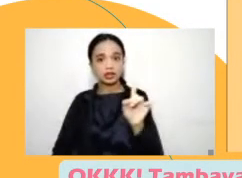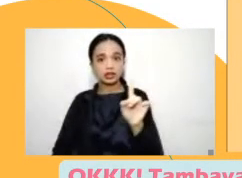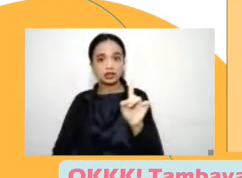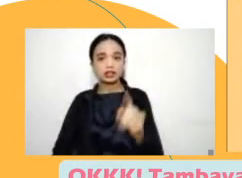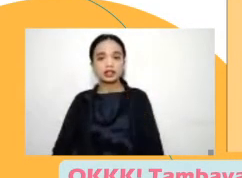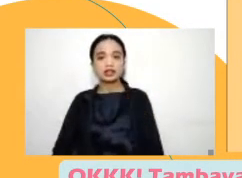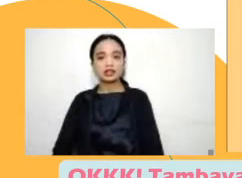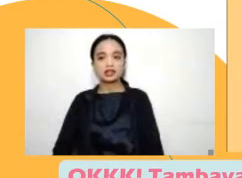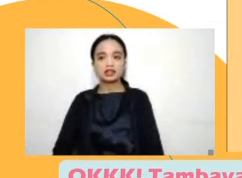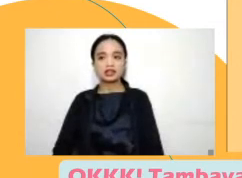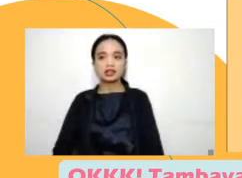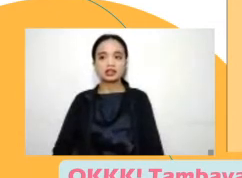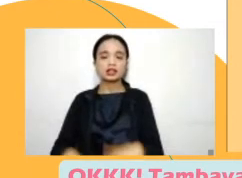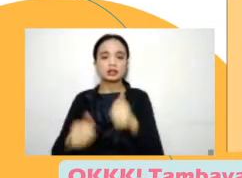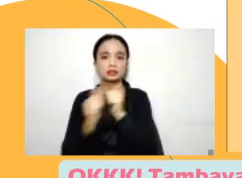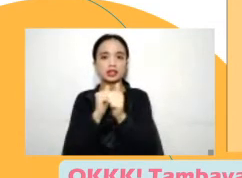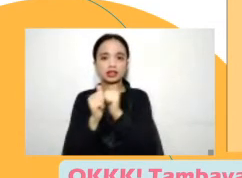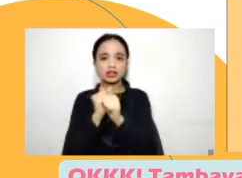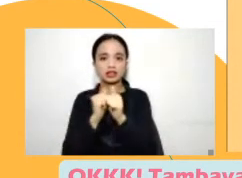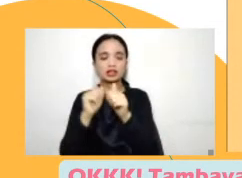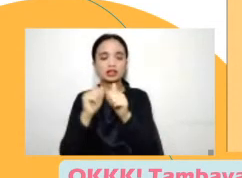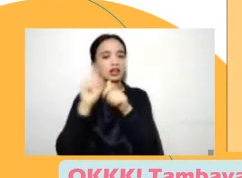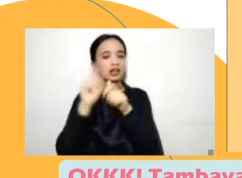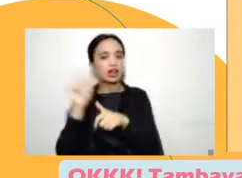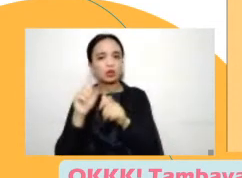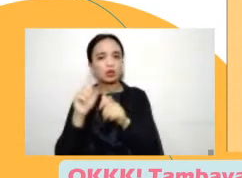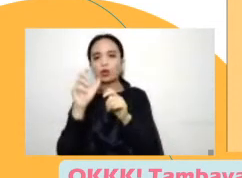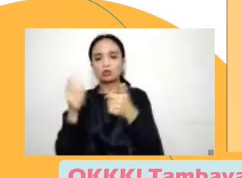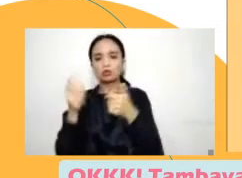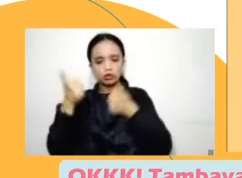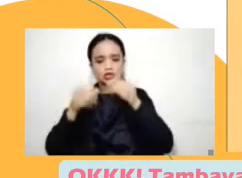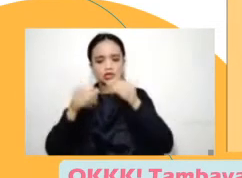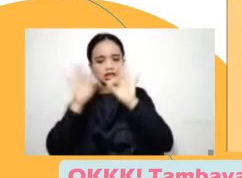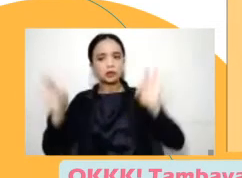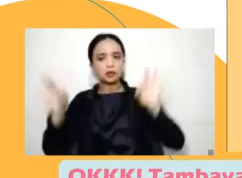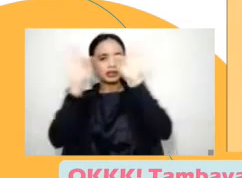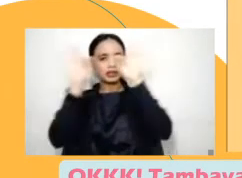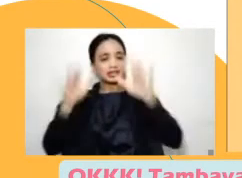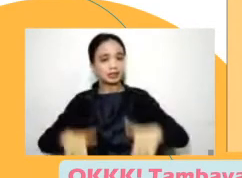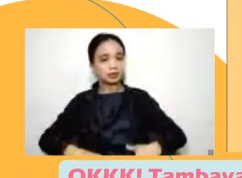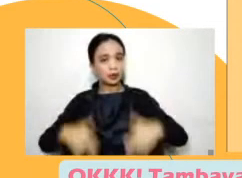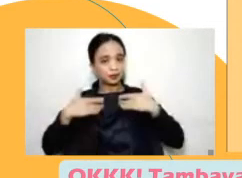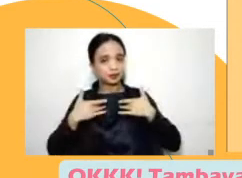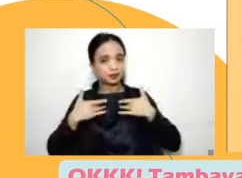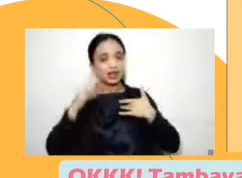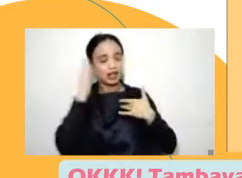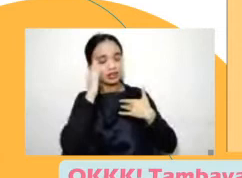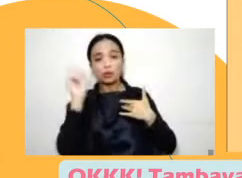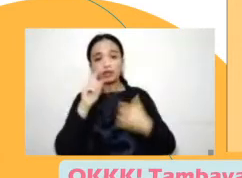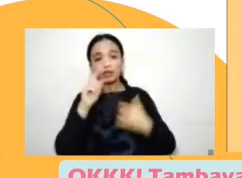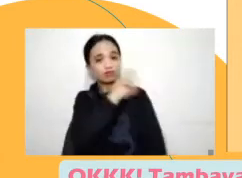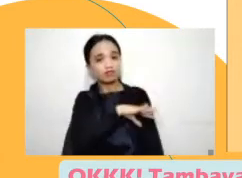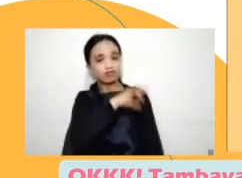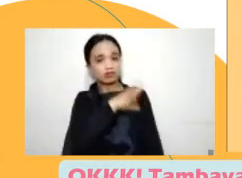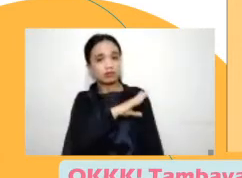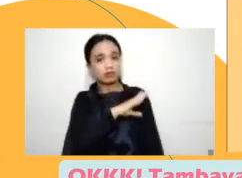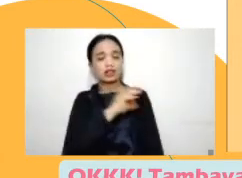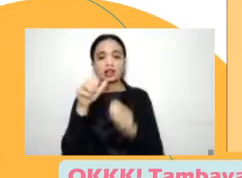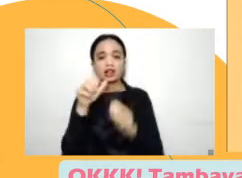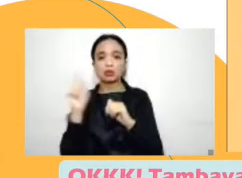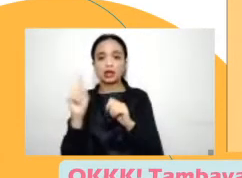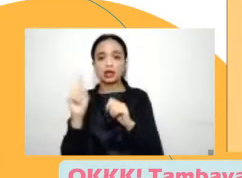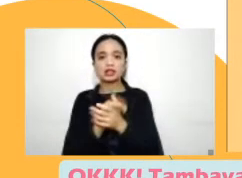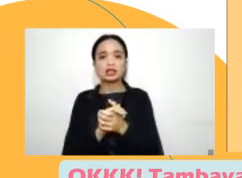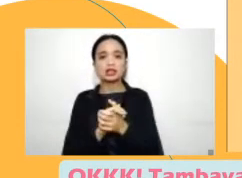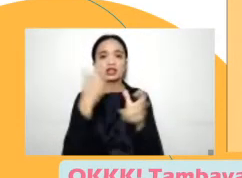pagsibol na tinutukoy kung ano ang mahalaga sa buhay, pagkilala sa mga benepisyo mula sa pagharap sa mga